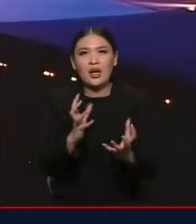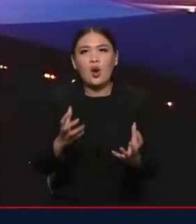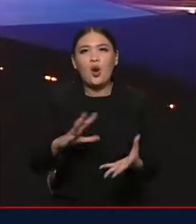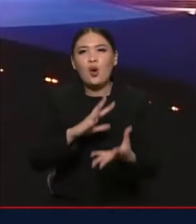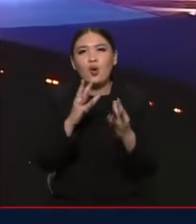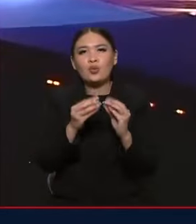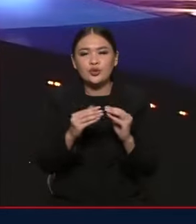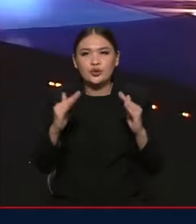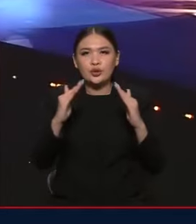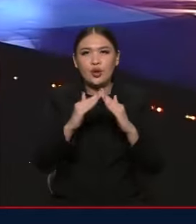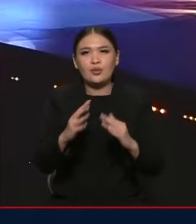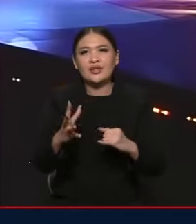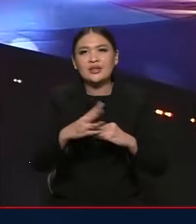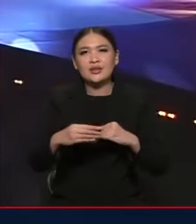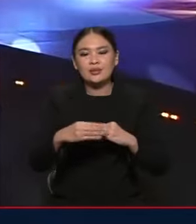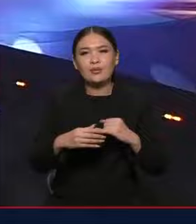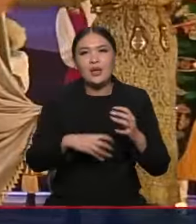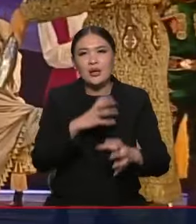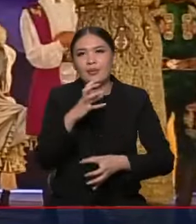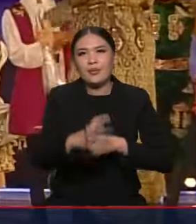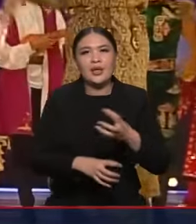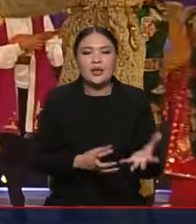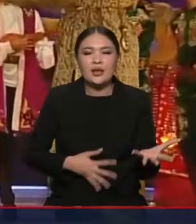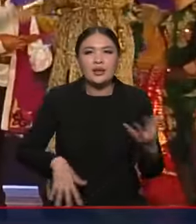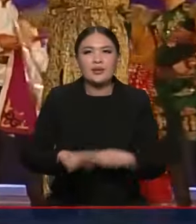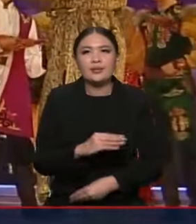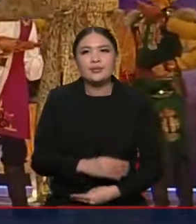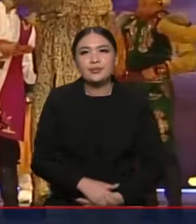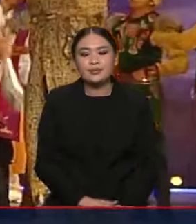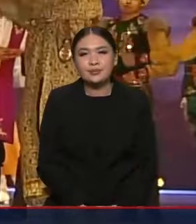общего дома, планеты Земля и мира во всем мире.